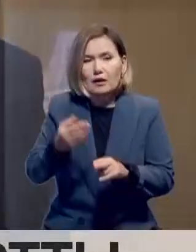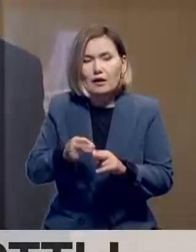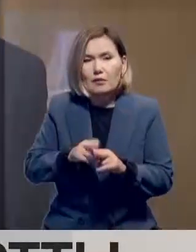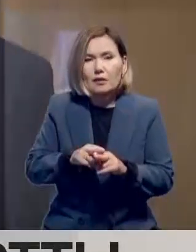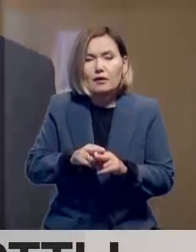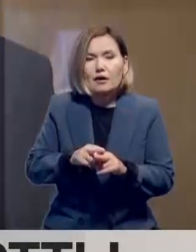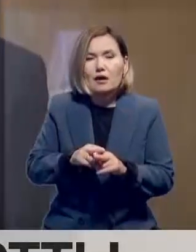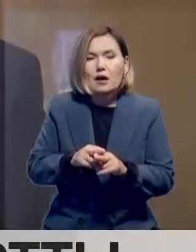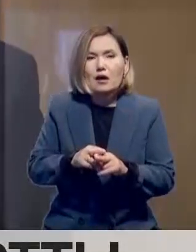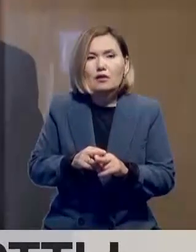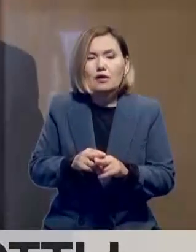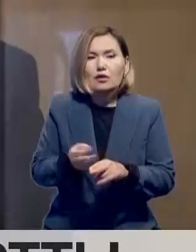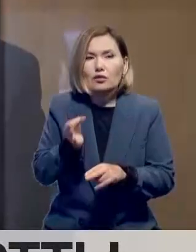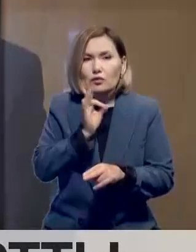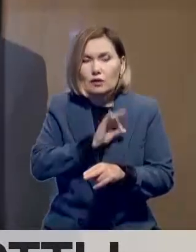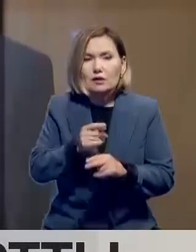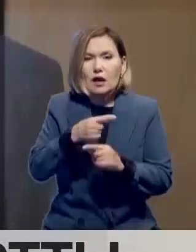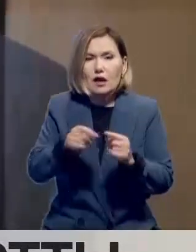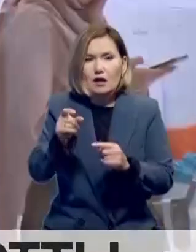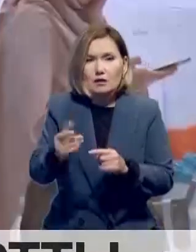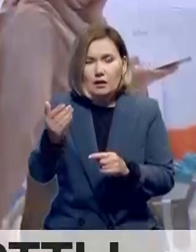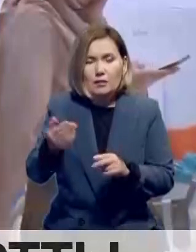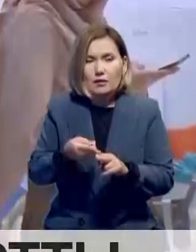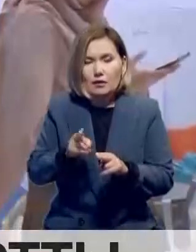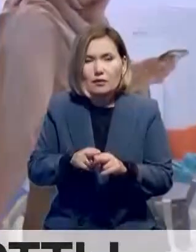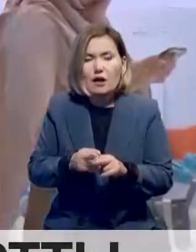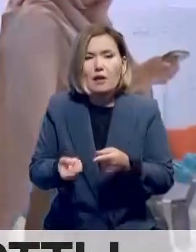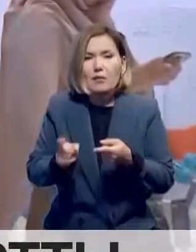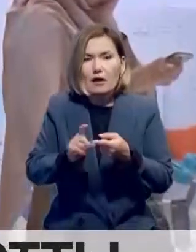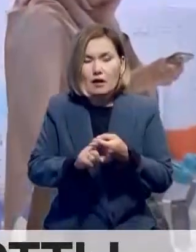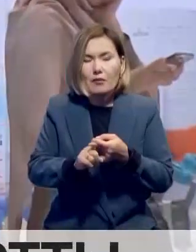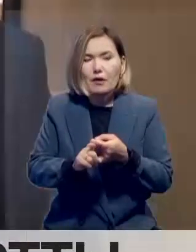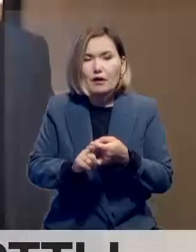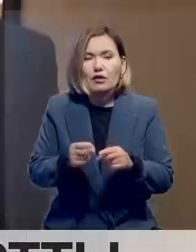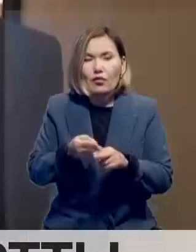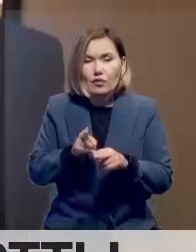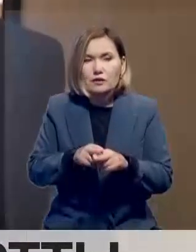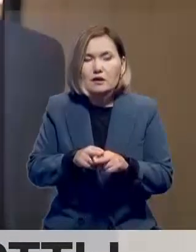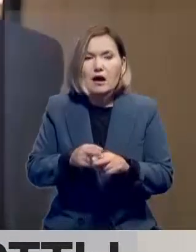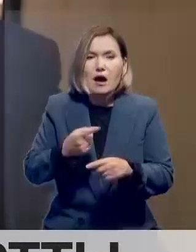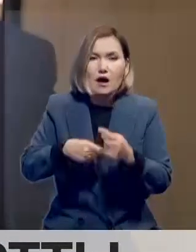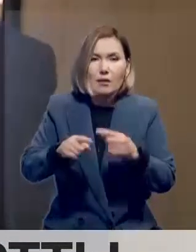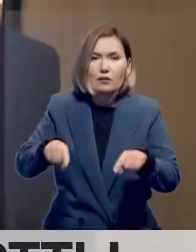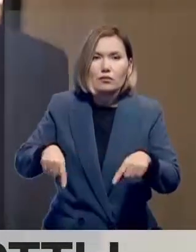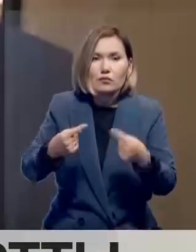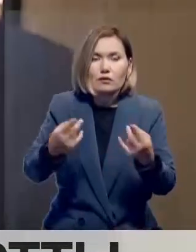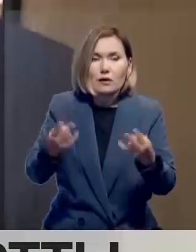ғалымдардың жаңағы тұтынушылары кәсіпкерлер ғой. Енді мына ортадағы байланыс үзіліп кеткен сияқты. Бұл жердегі айтпағым,